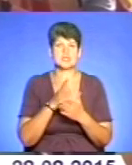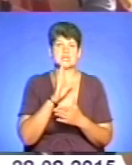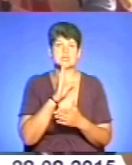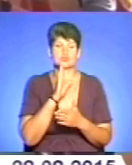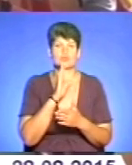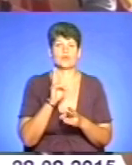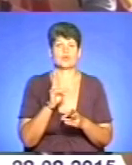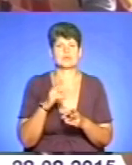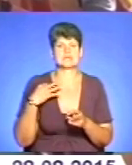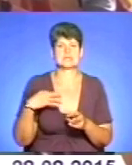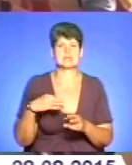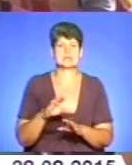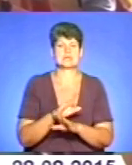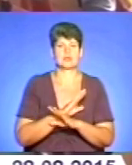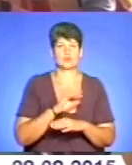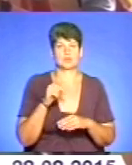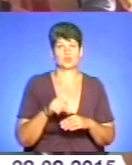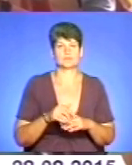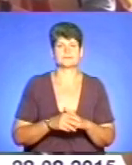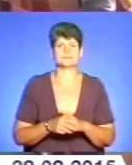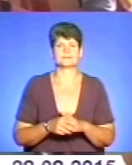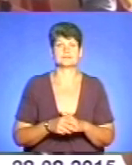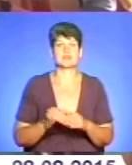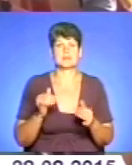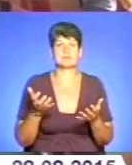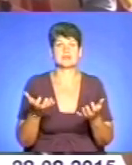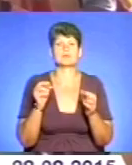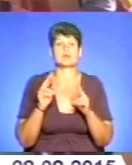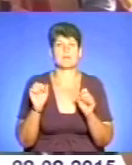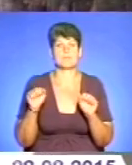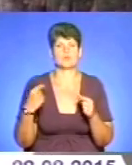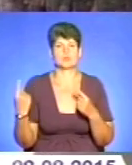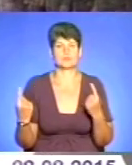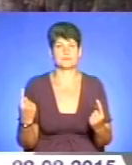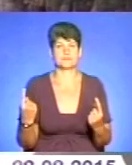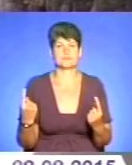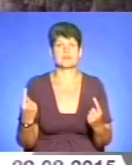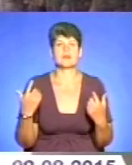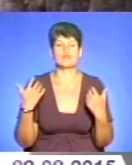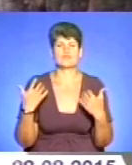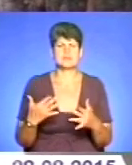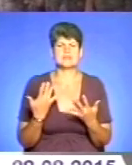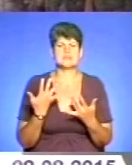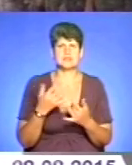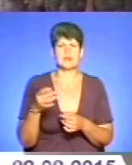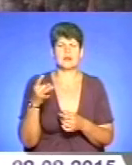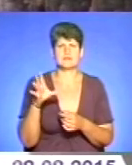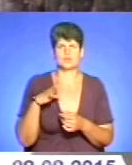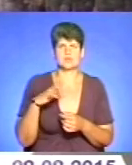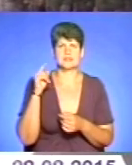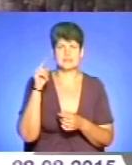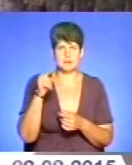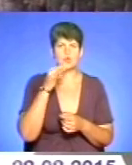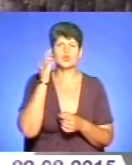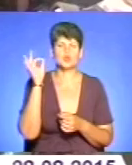сини загинули так тут. І, ну, підтримуємо, як можемо, один одного. Вже стільки раз ви були там, я думаю, що